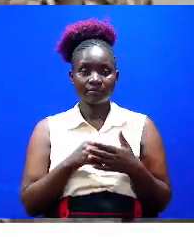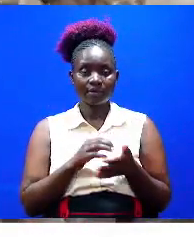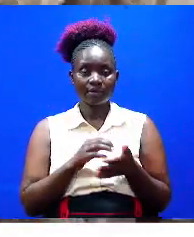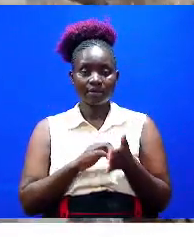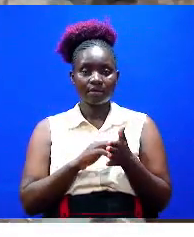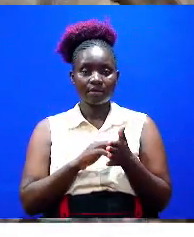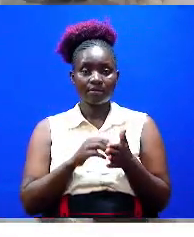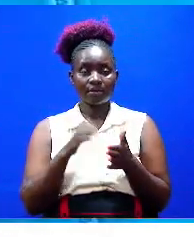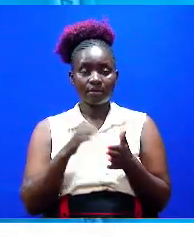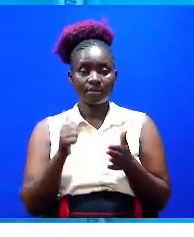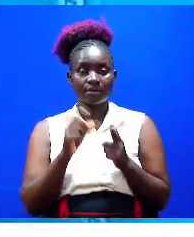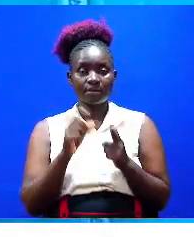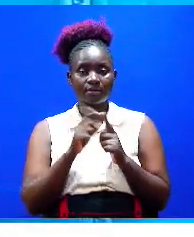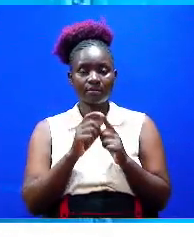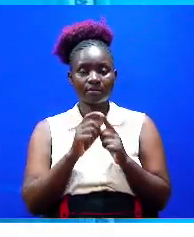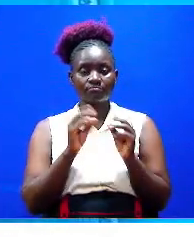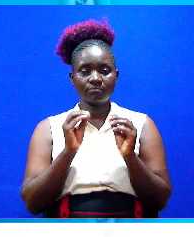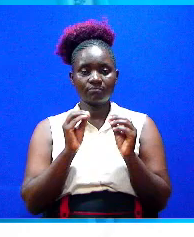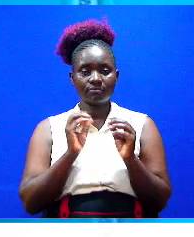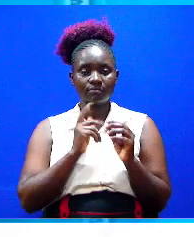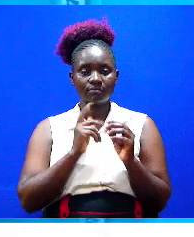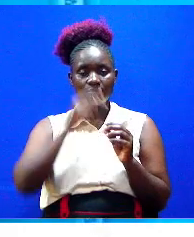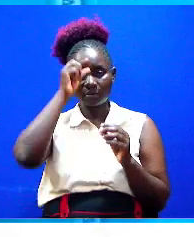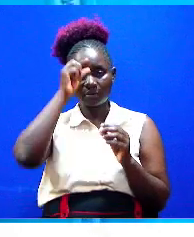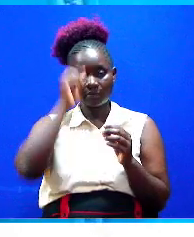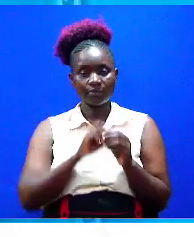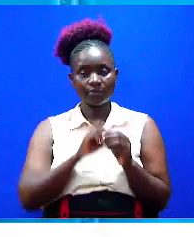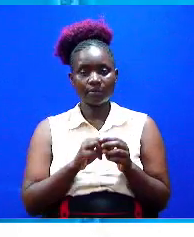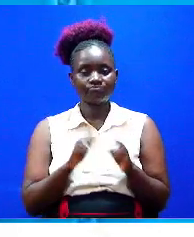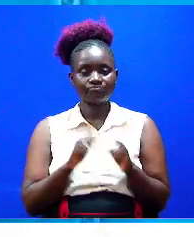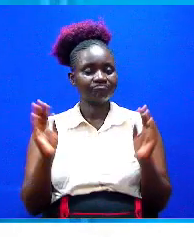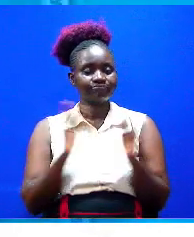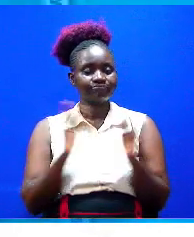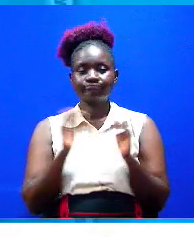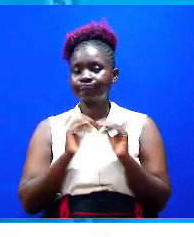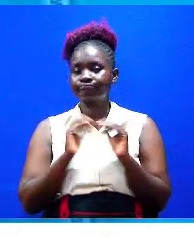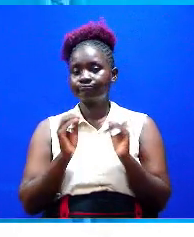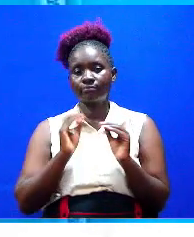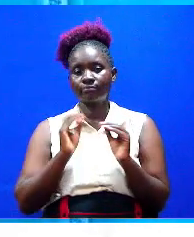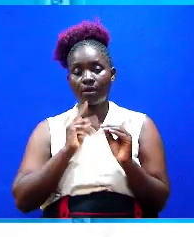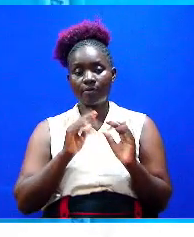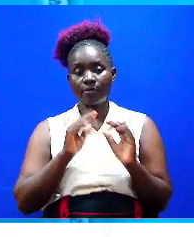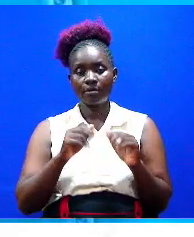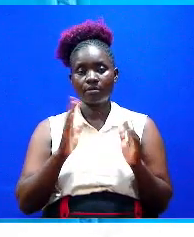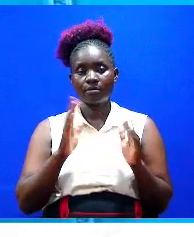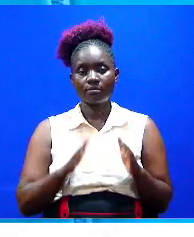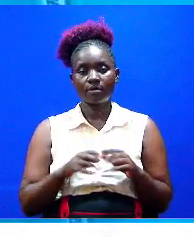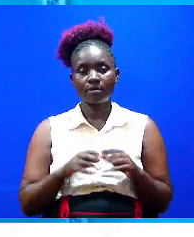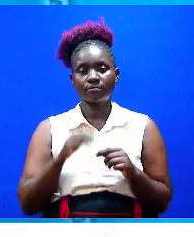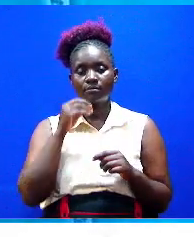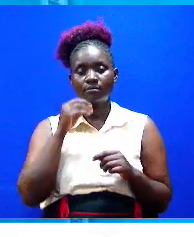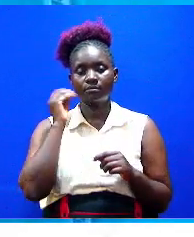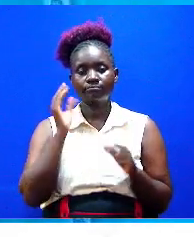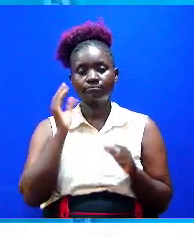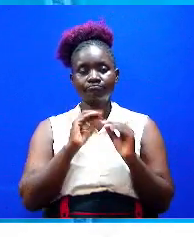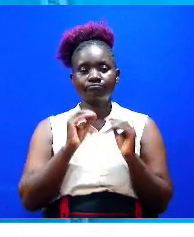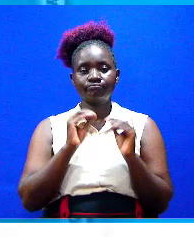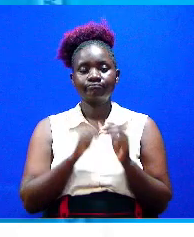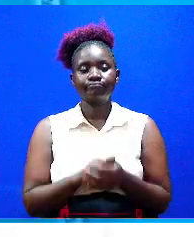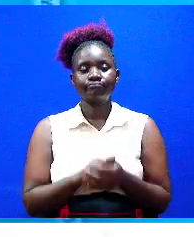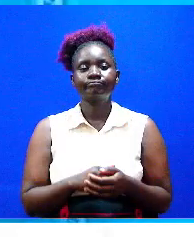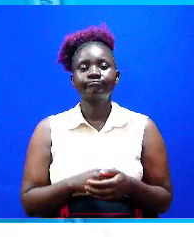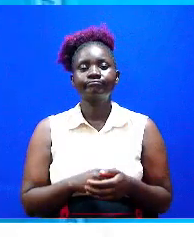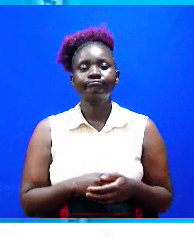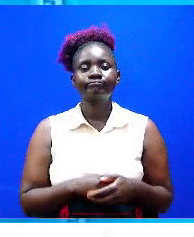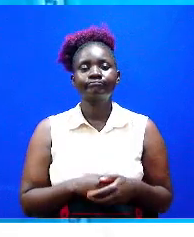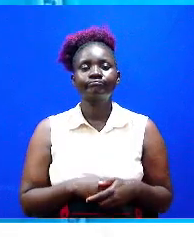ingine. Serikali husika, hii mbolea tuitaki. Sisi kama wakulima hapa nyumbani, tunategemea ukulima. Na hatuwezi